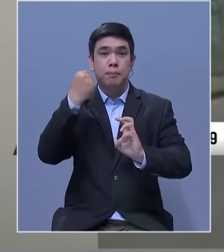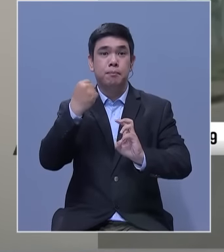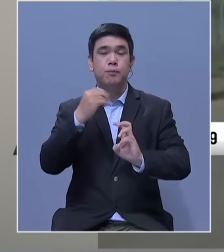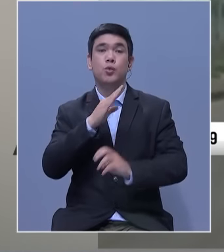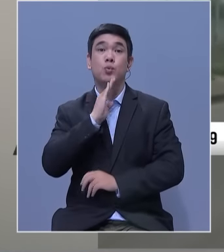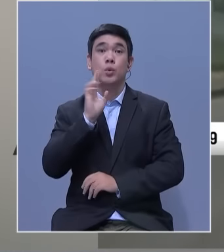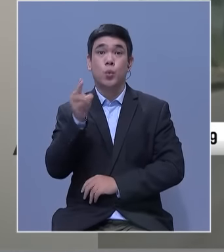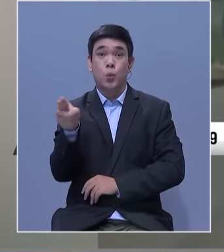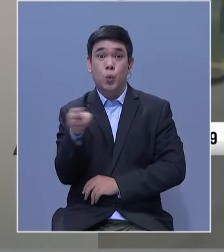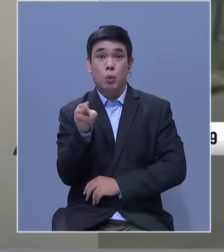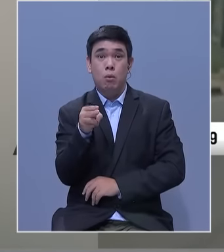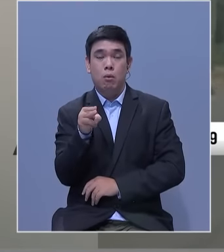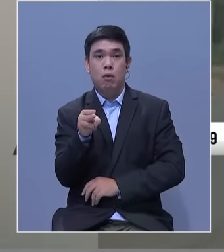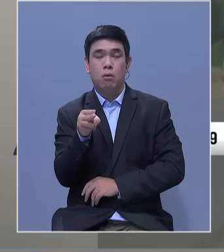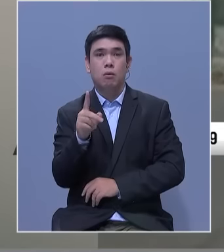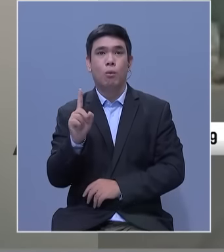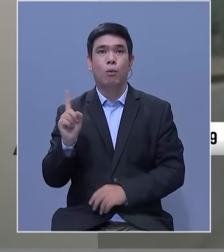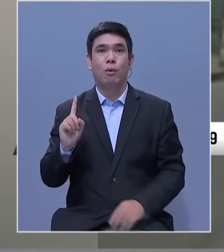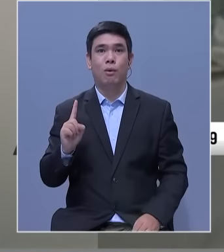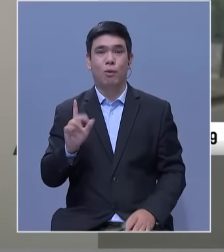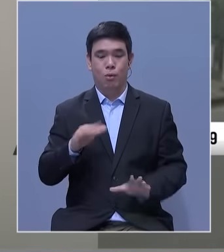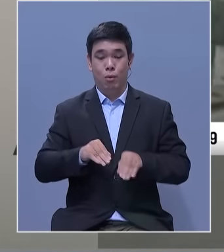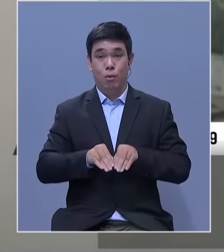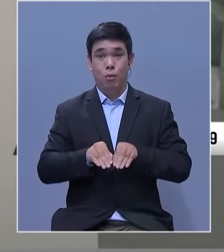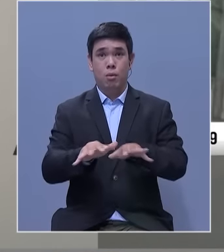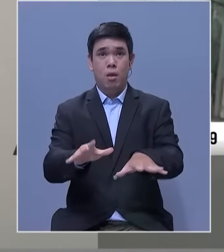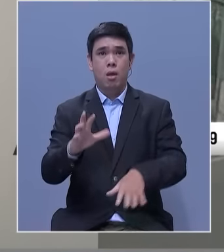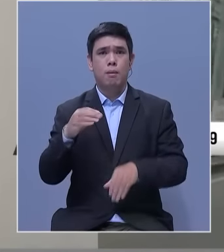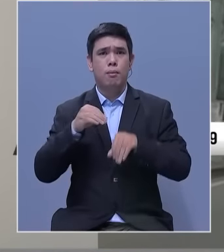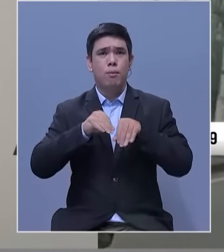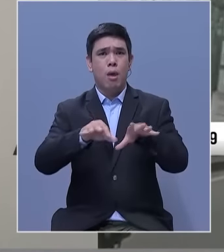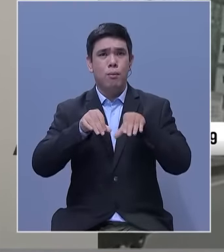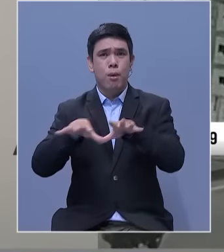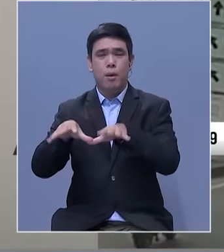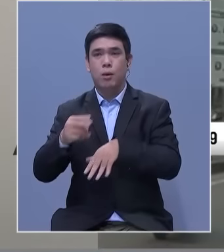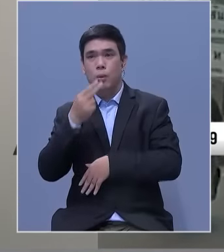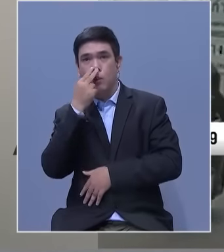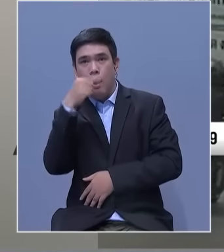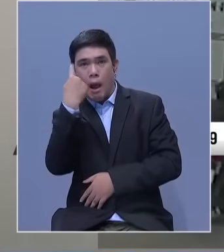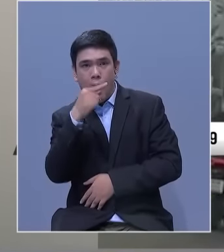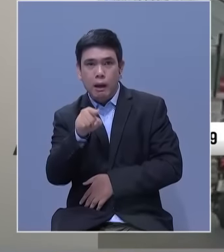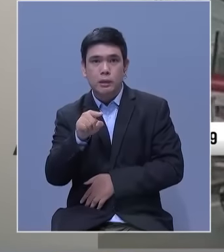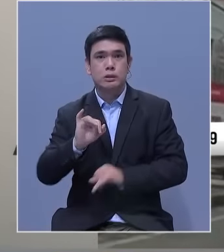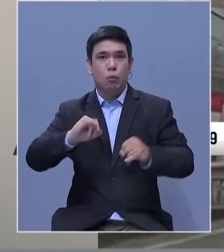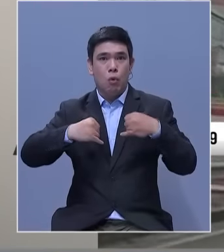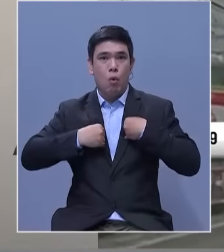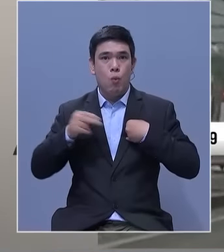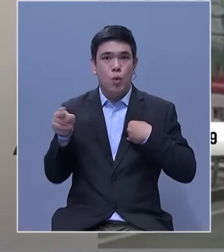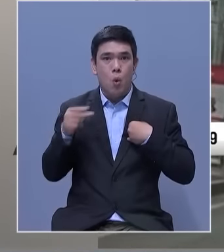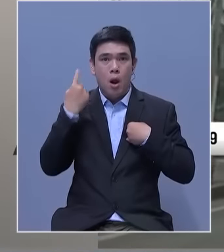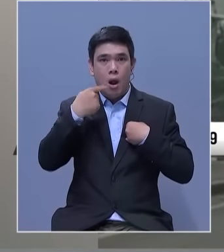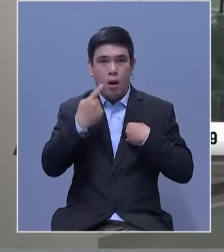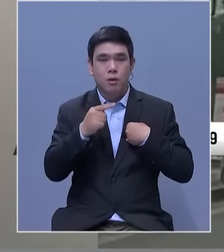ลังจากมีคลิปนี้ปรากฏออกมาเนี่ยโอ้โหคนแชร์เยอะมากเป็นไวรัลเลยตามหากันให้ควักนะครับว่าเจ้าของคลิปเนี่ยเป็น